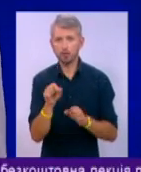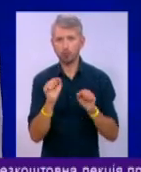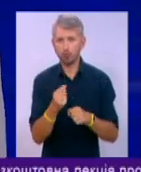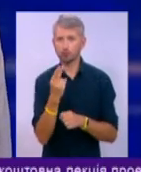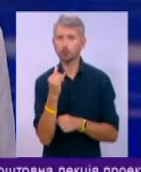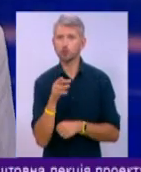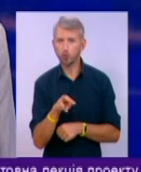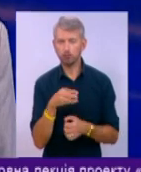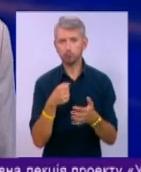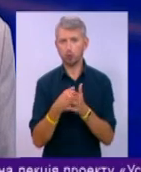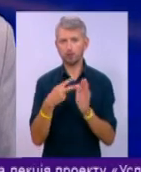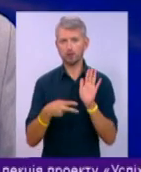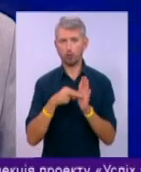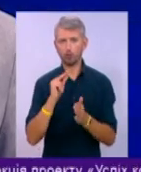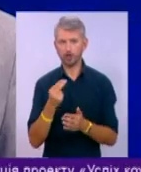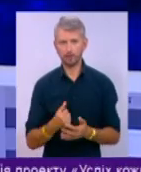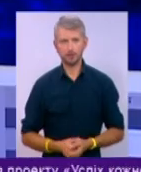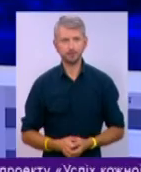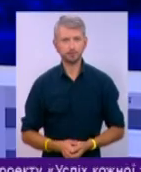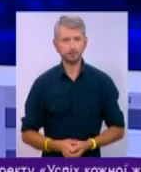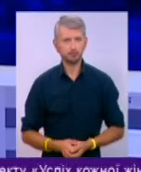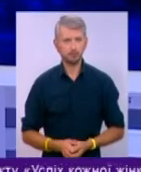в ЦУМі до 27 червня.